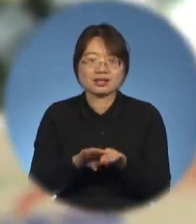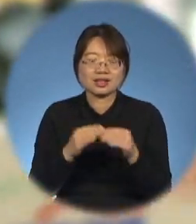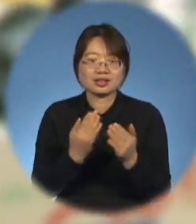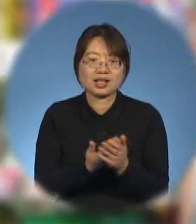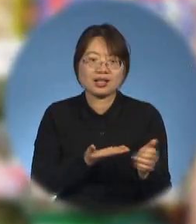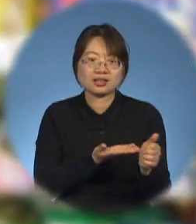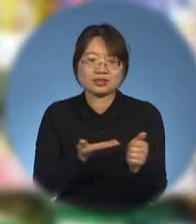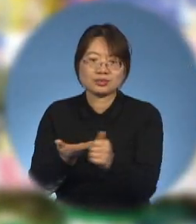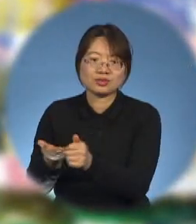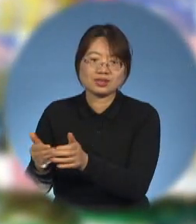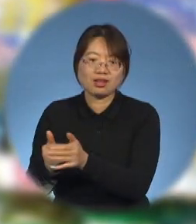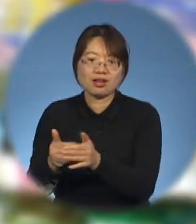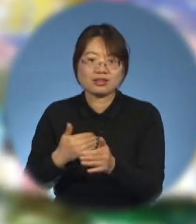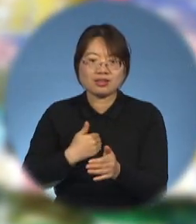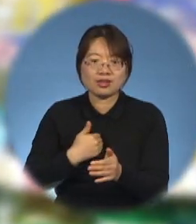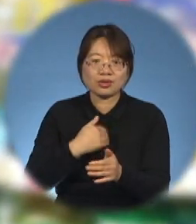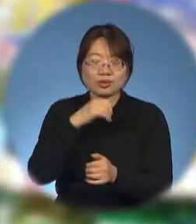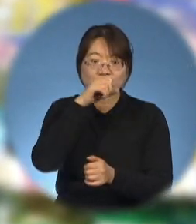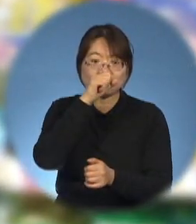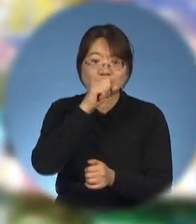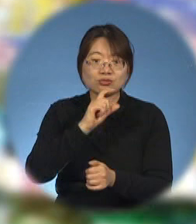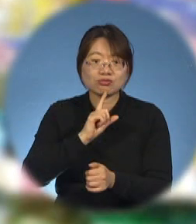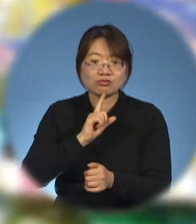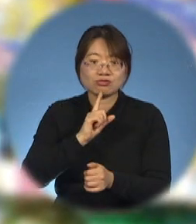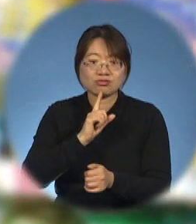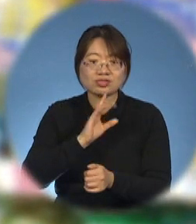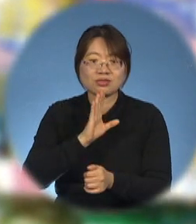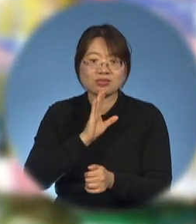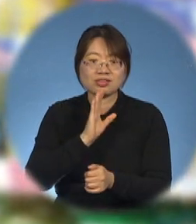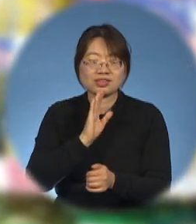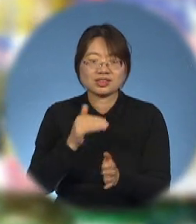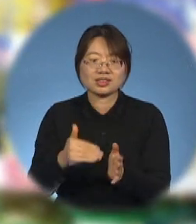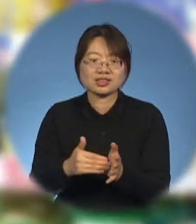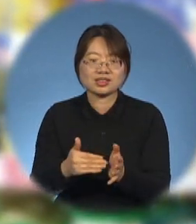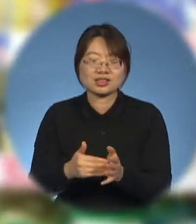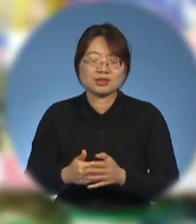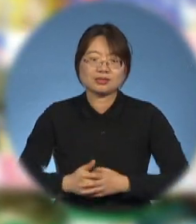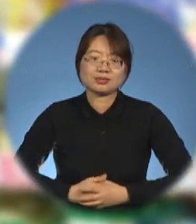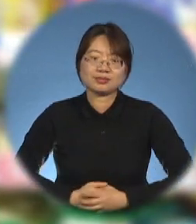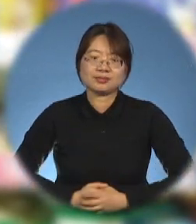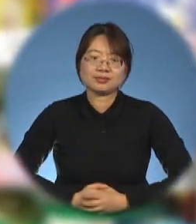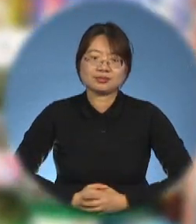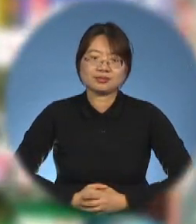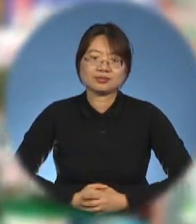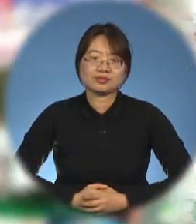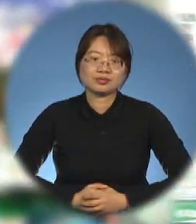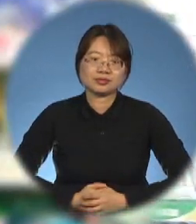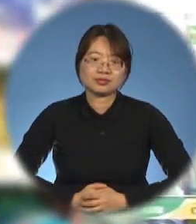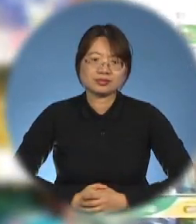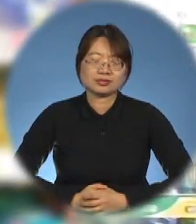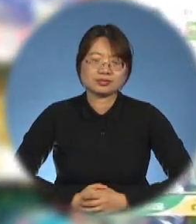풀렸어 아 좋은 이르자 내가 사준 것도 아 좋은 일 아닌가